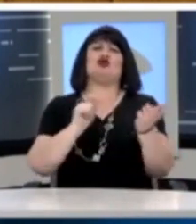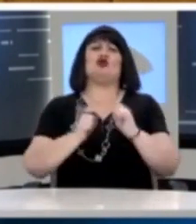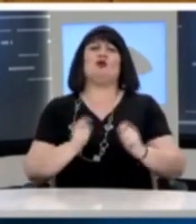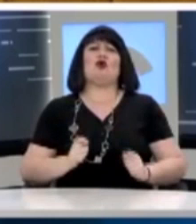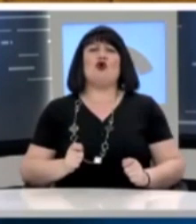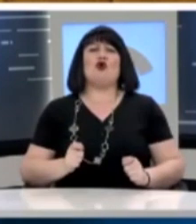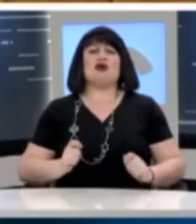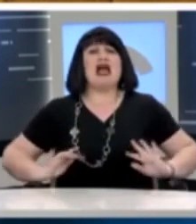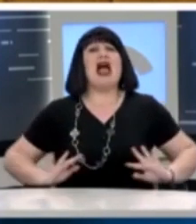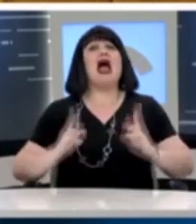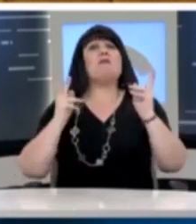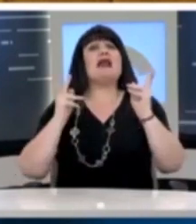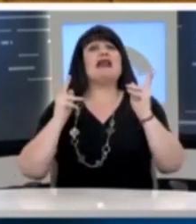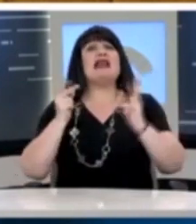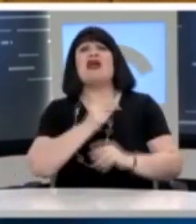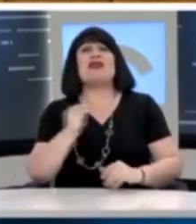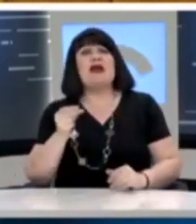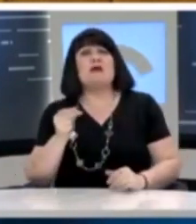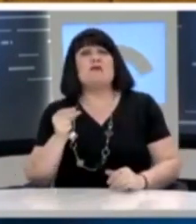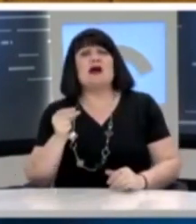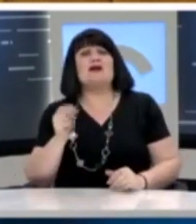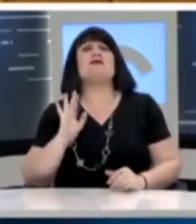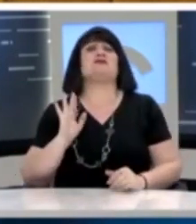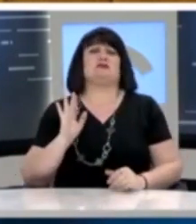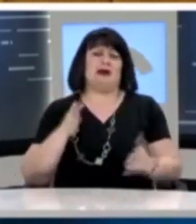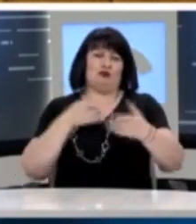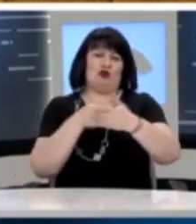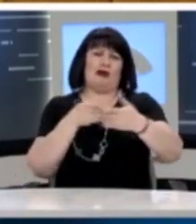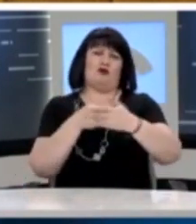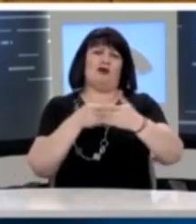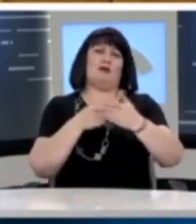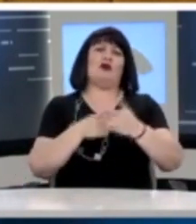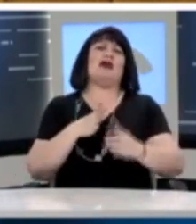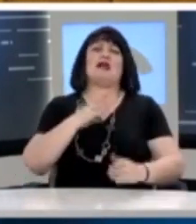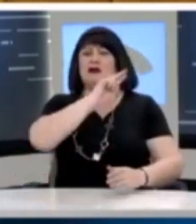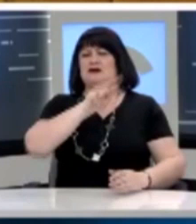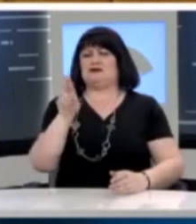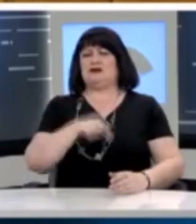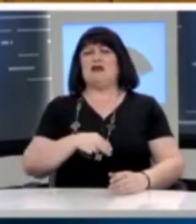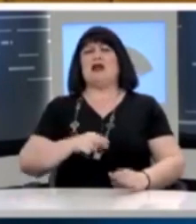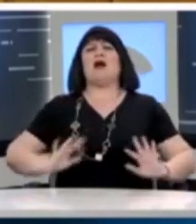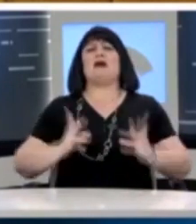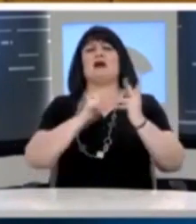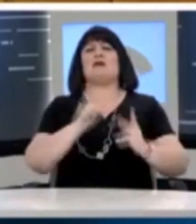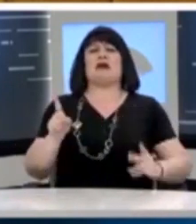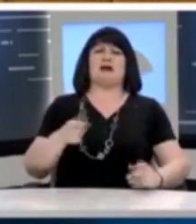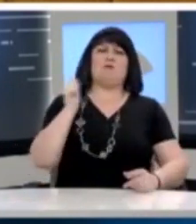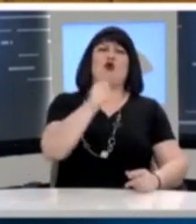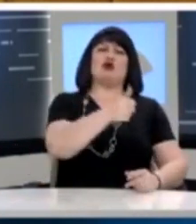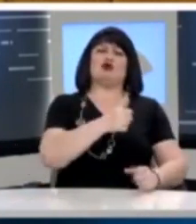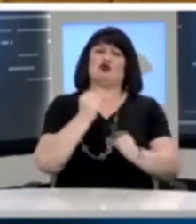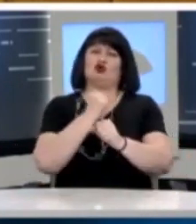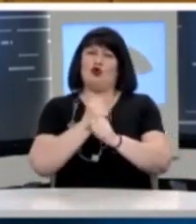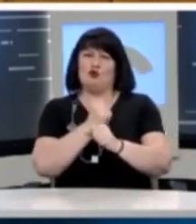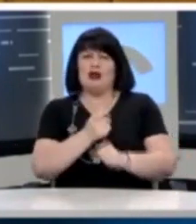για την κήρυξη της απεργίας. Επιμένετε στα μεγαλύτερα εμπόδια στην κατάργησή της. Οι εργαζόμενοι αυταπασχολούμενοι